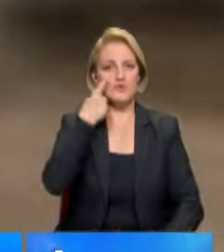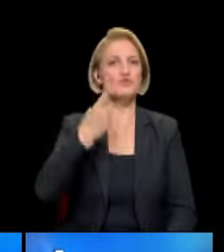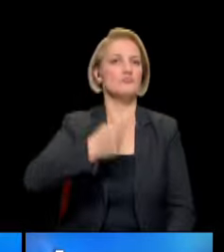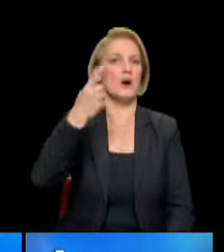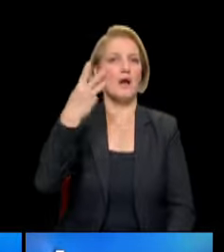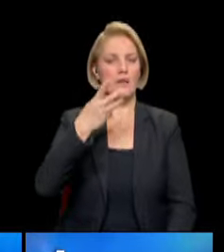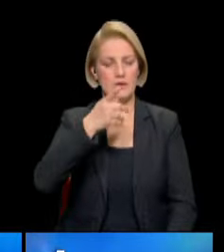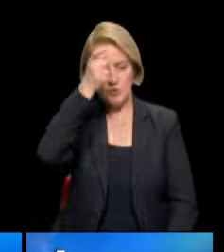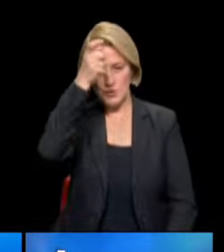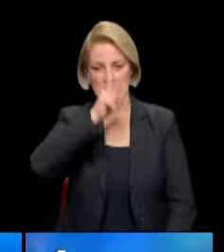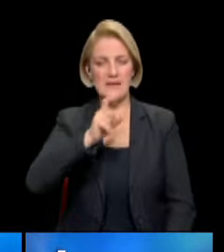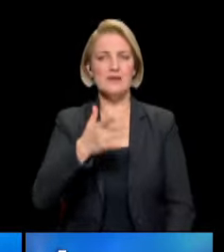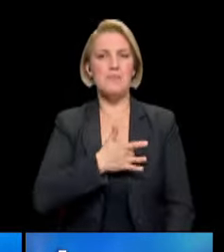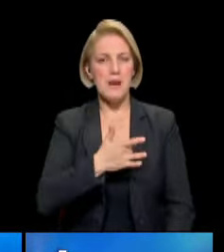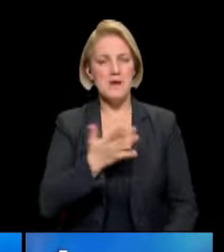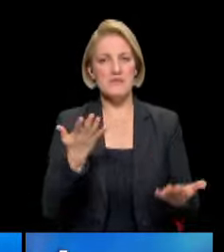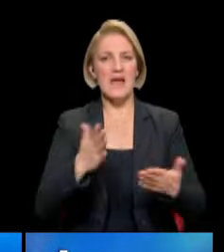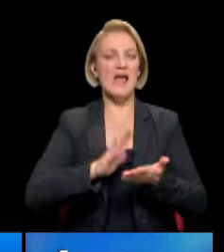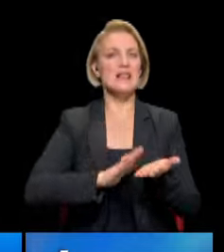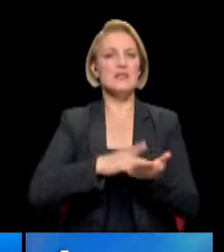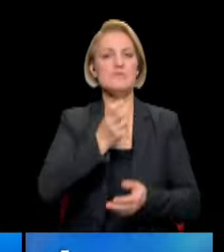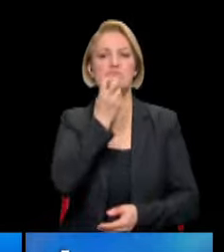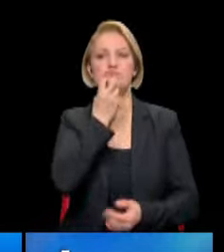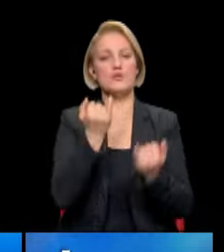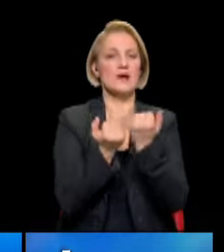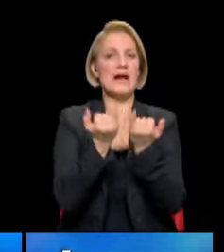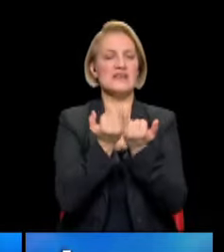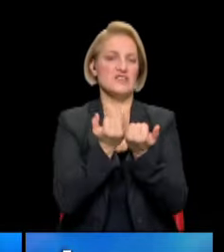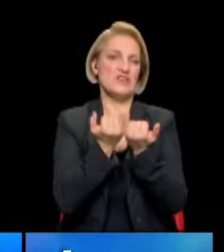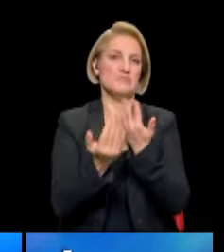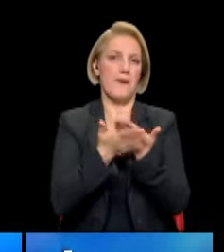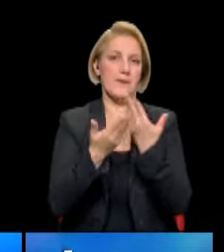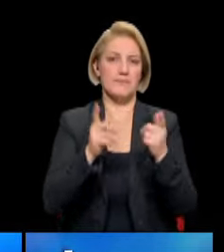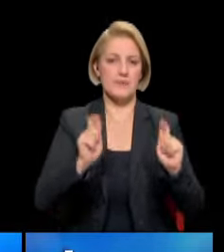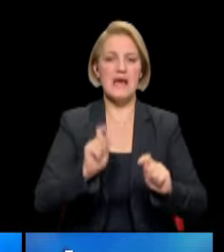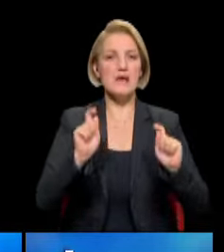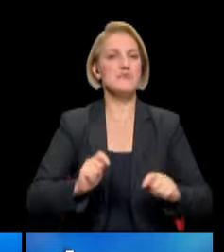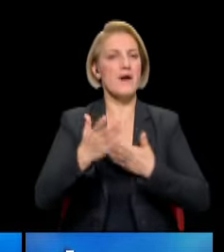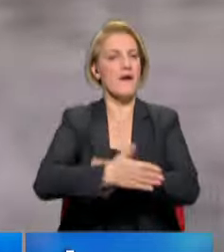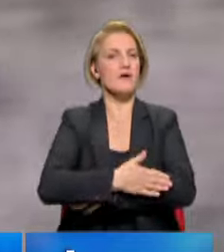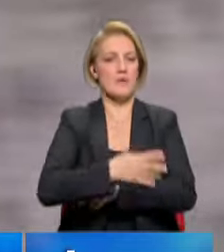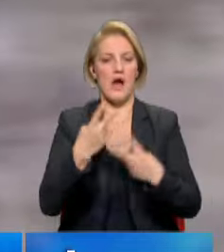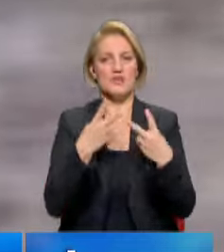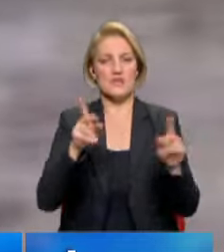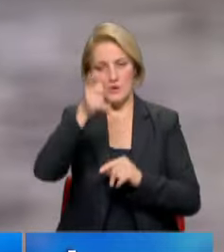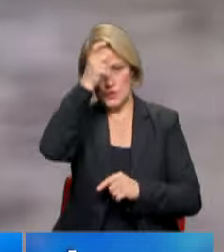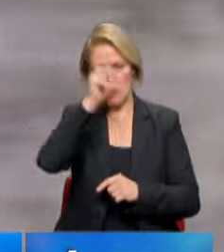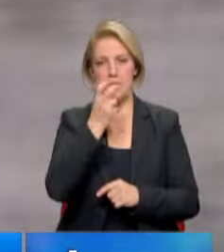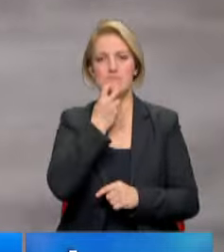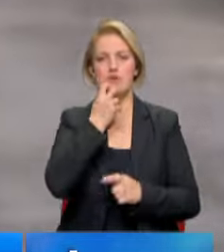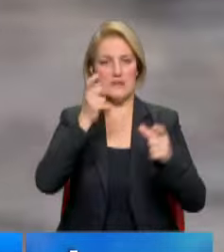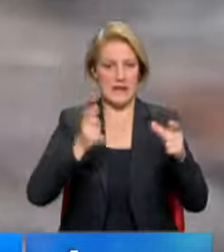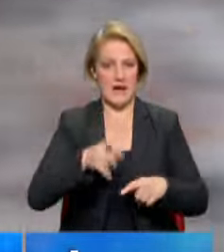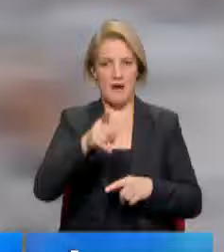Cumhurbaşkanı Erdoğan, ülkemizin merhamet ve şefkat elini Bosna Hersekli kardeşlerimize uzatıyoruz dedi, yapılacak yardımları açıkladı. Türkiye'den Bosna